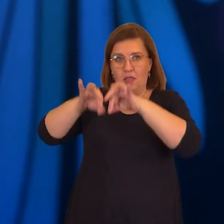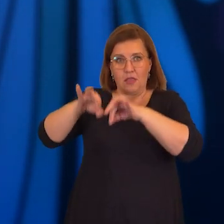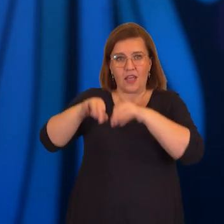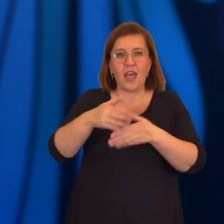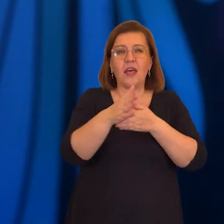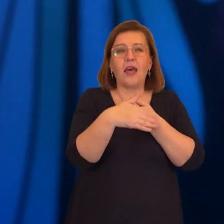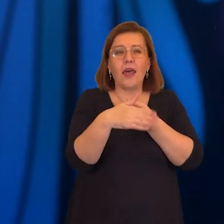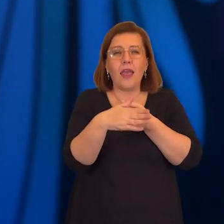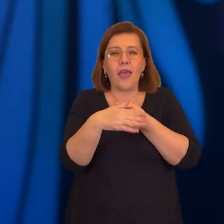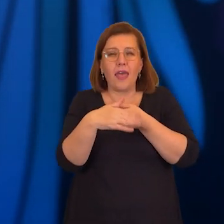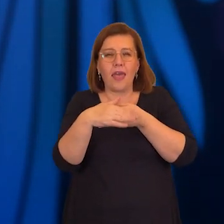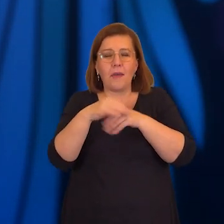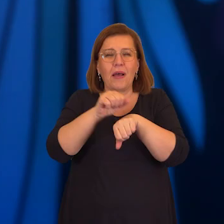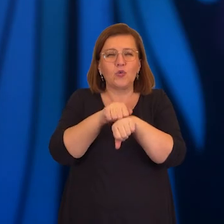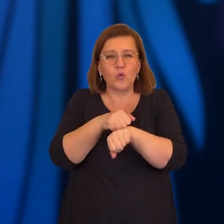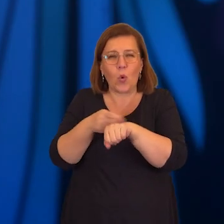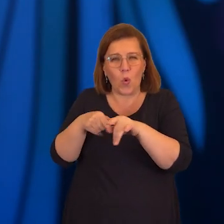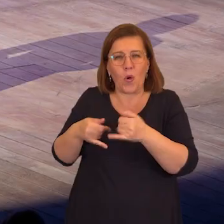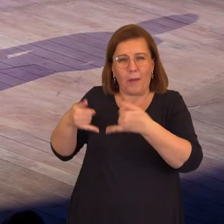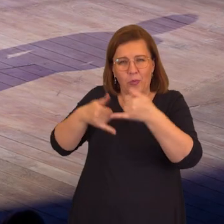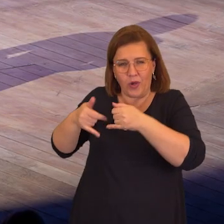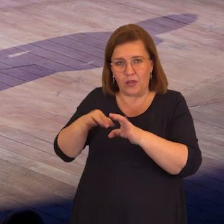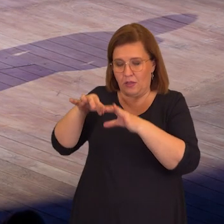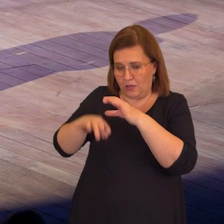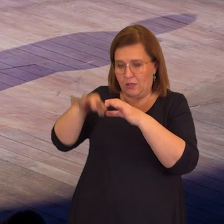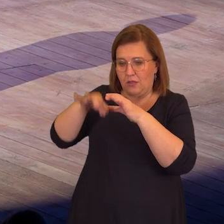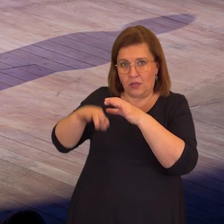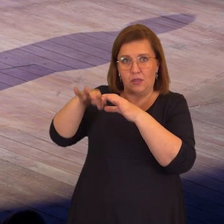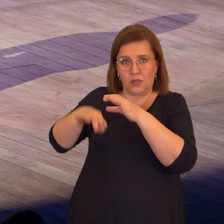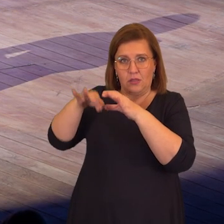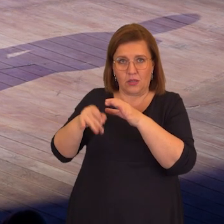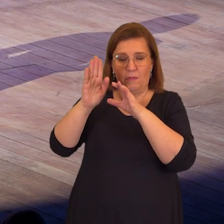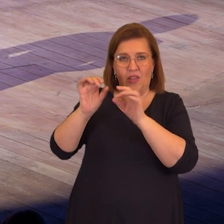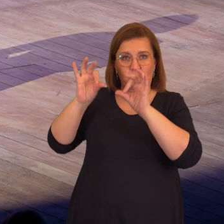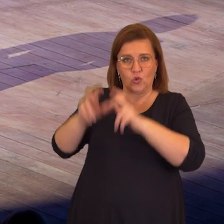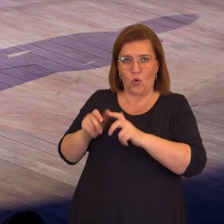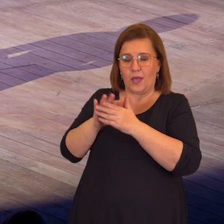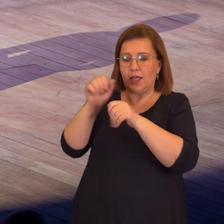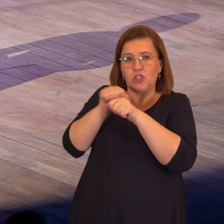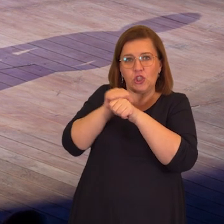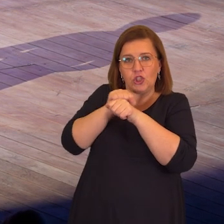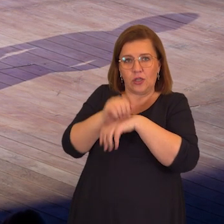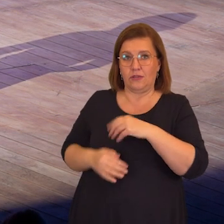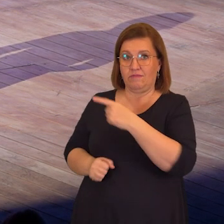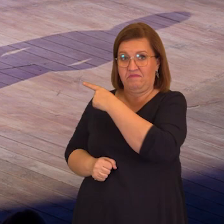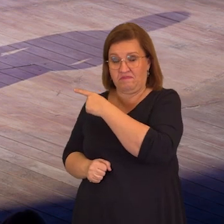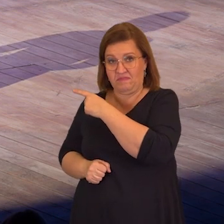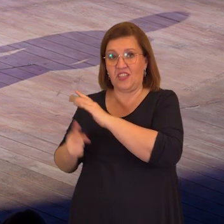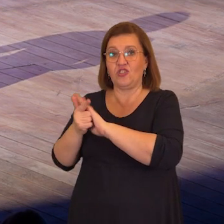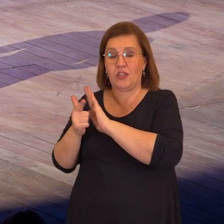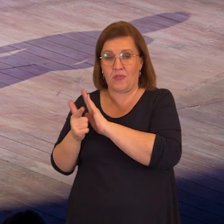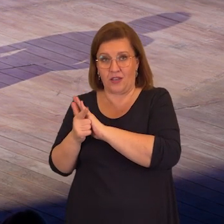łuski. Wysuszono i wypolerowano. I ta perła kosztuje 17 zł, a perła